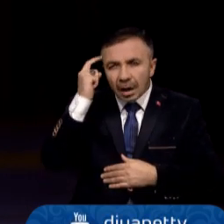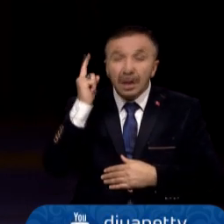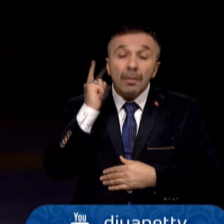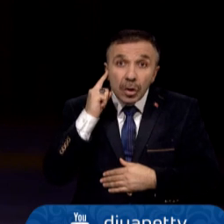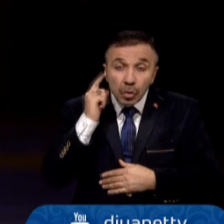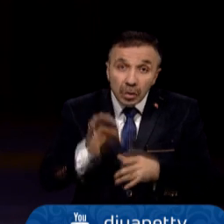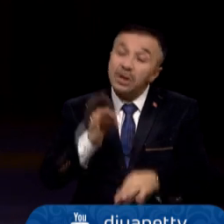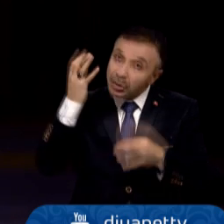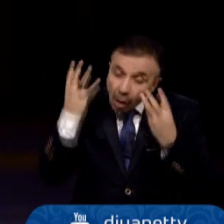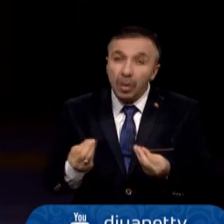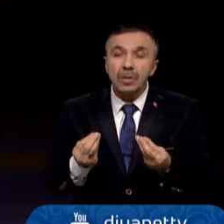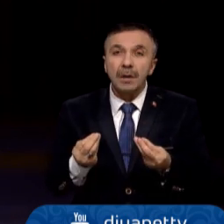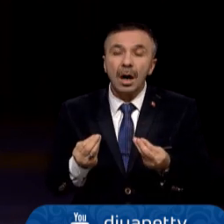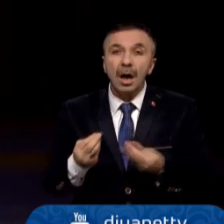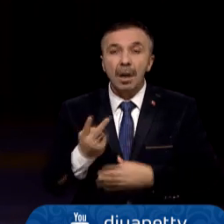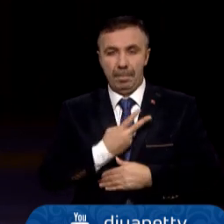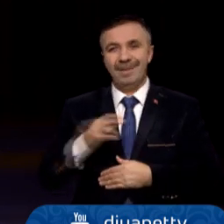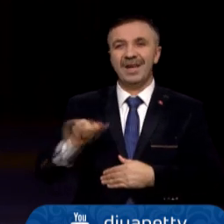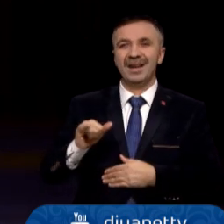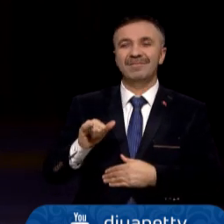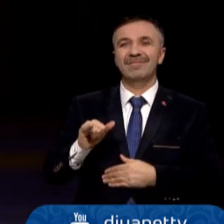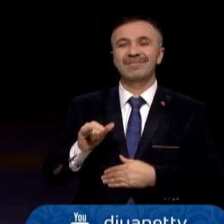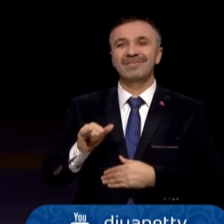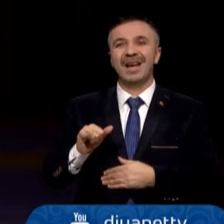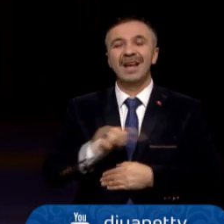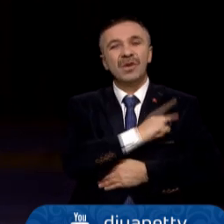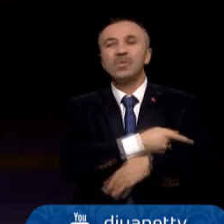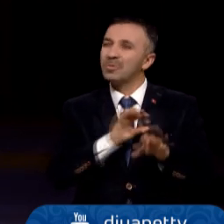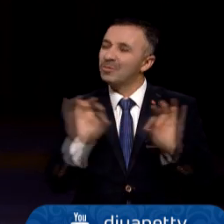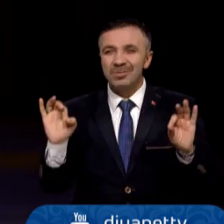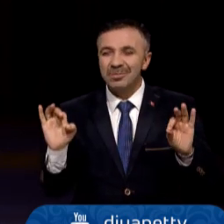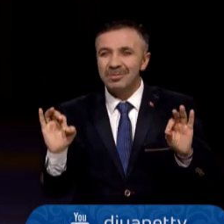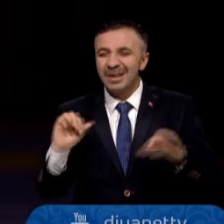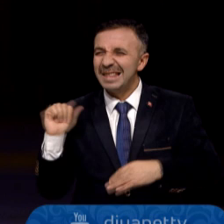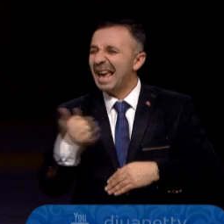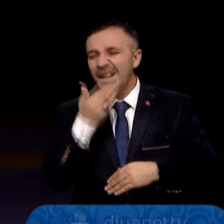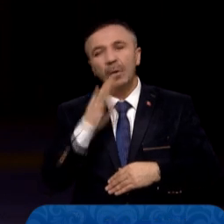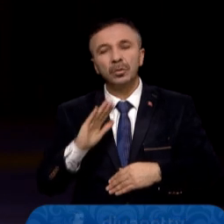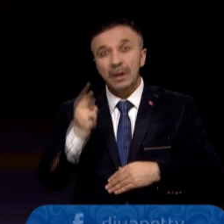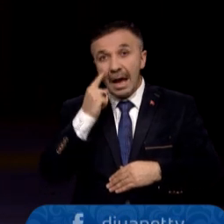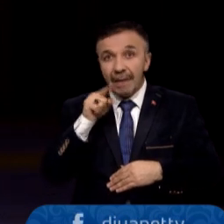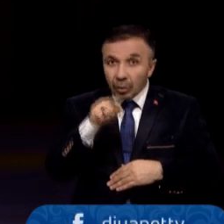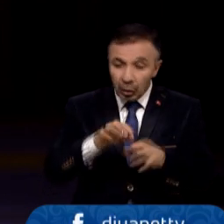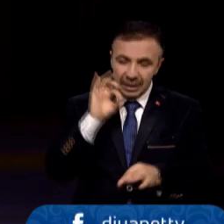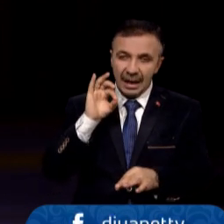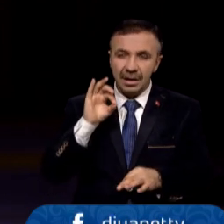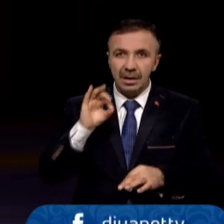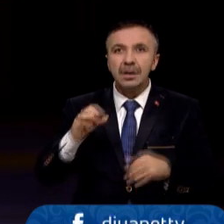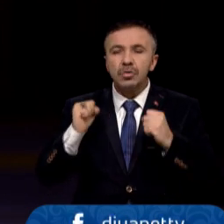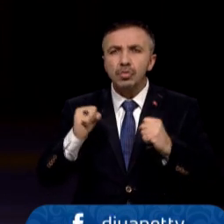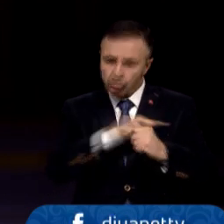olsa tanınan bilinen bir insan da olsa benim nazarımda diyor güçsüzdür devlet ondan